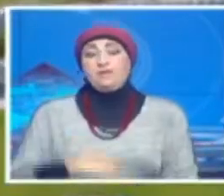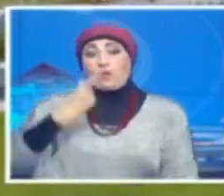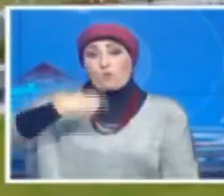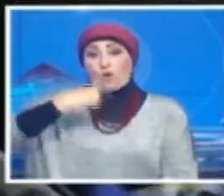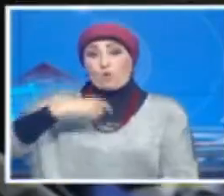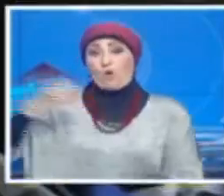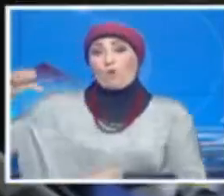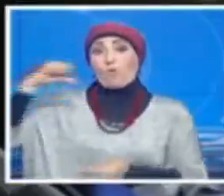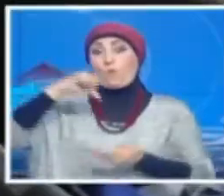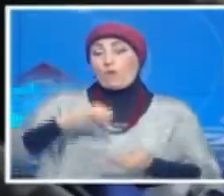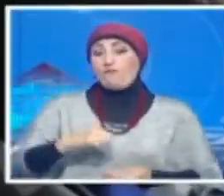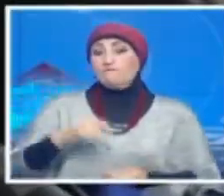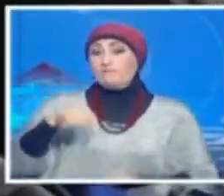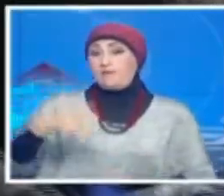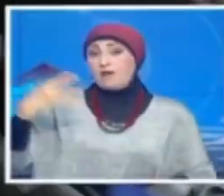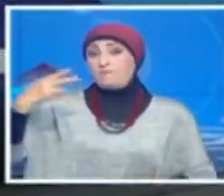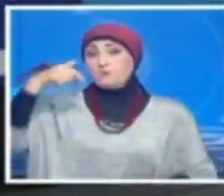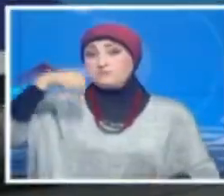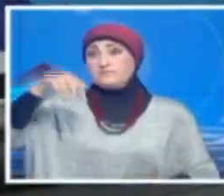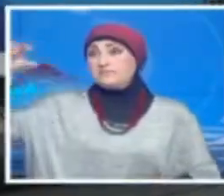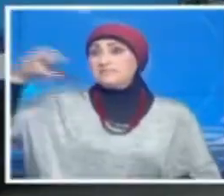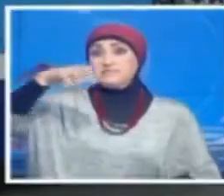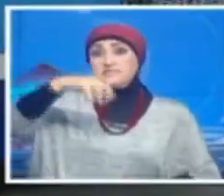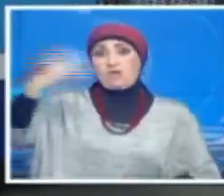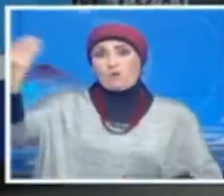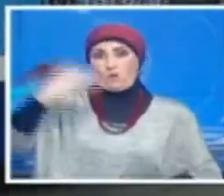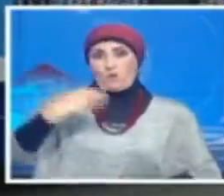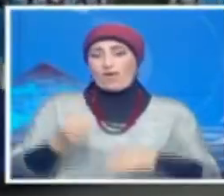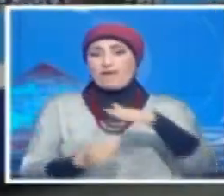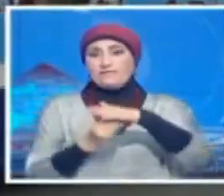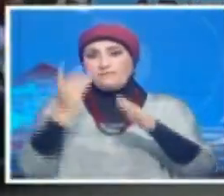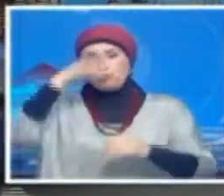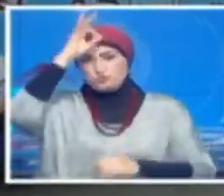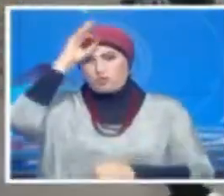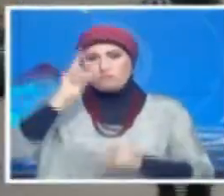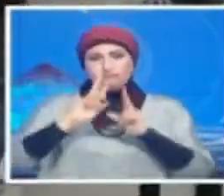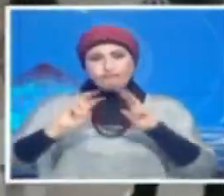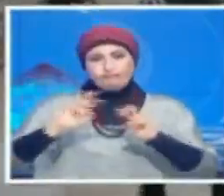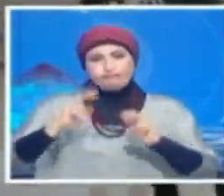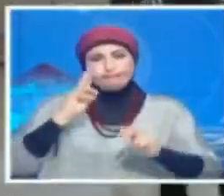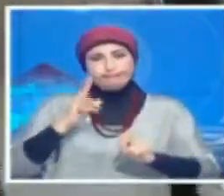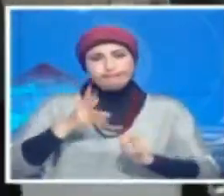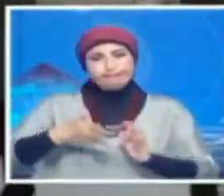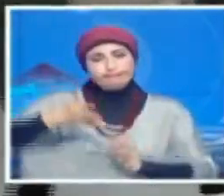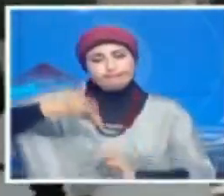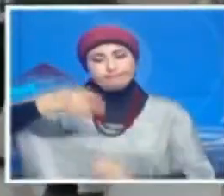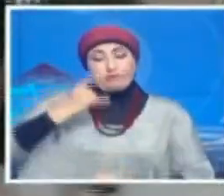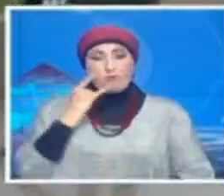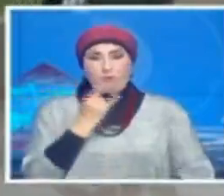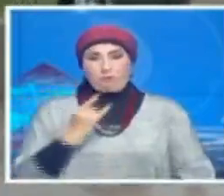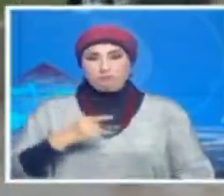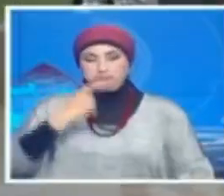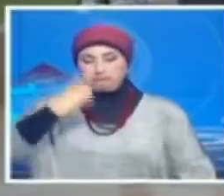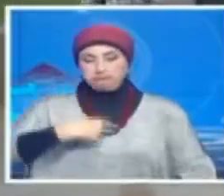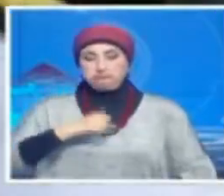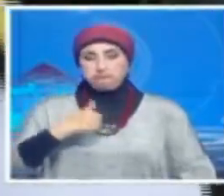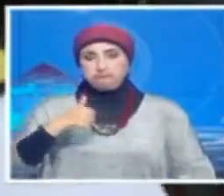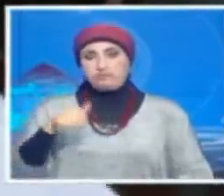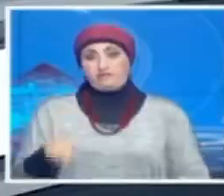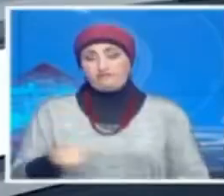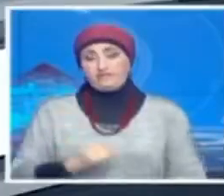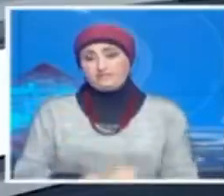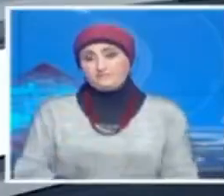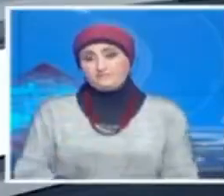وفد من 64 دولة يتفقدون أكاديمية الشرطة للاطلاع على دورها في إعداد الكوادر الأمنية.